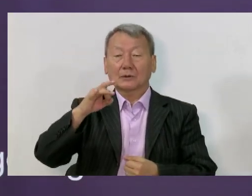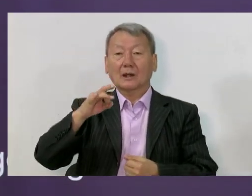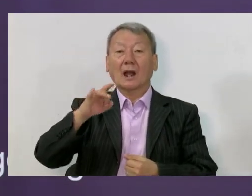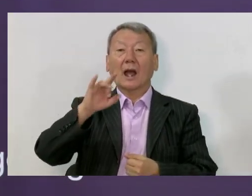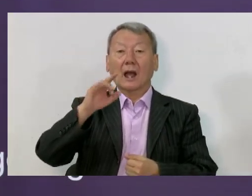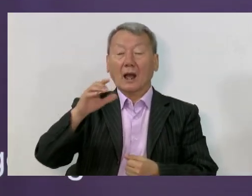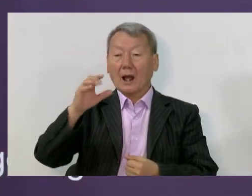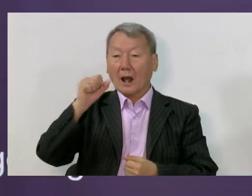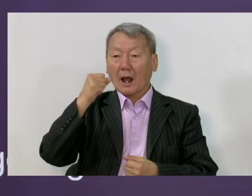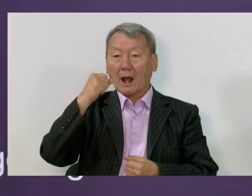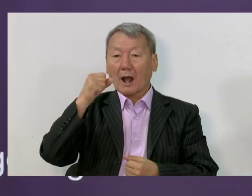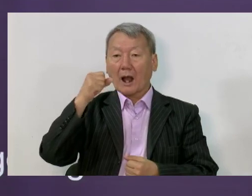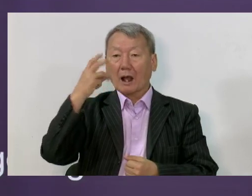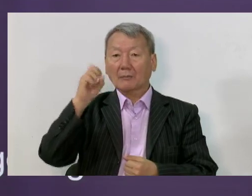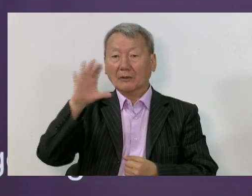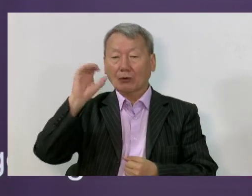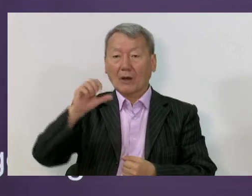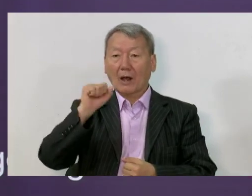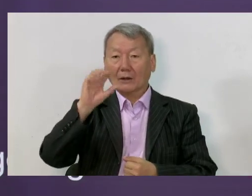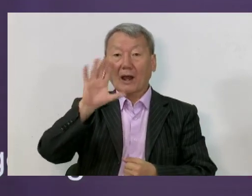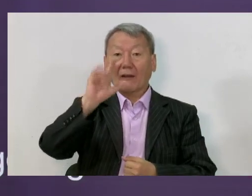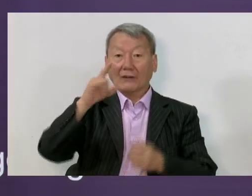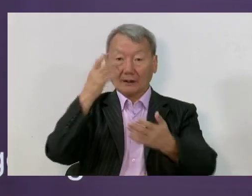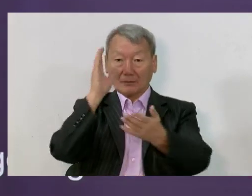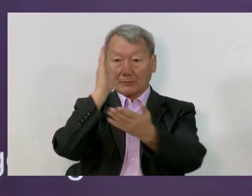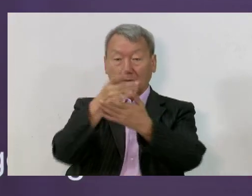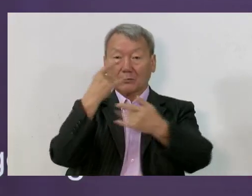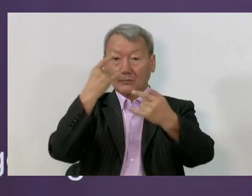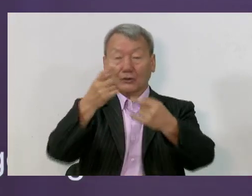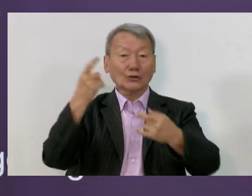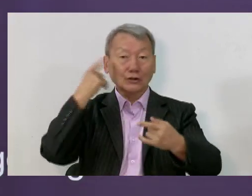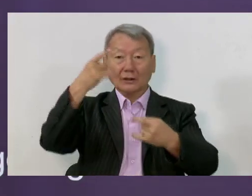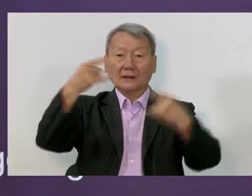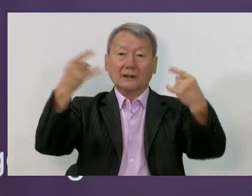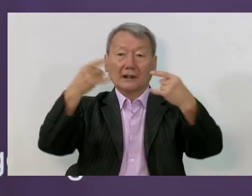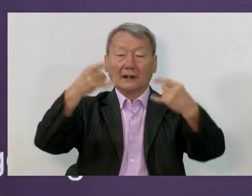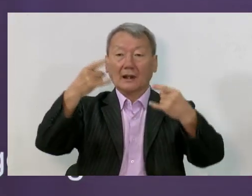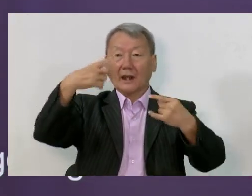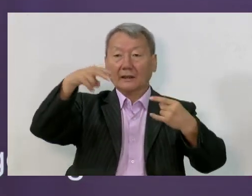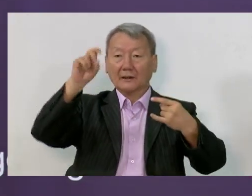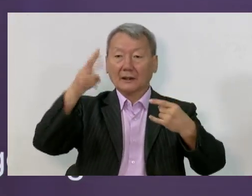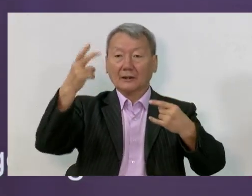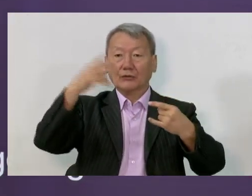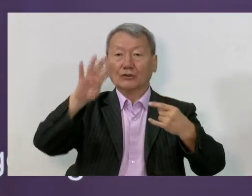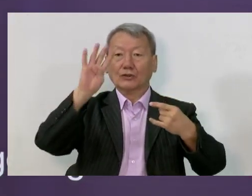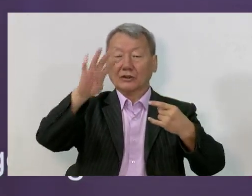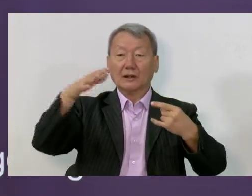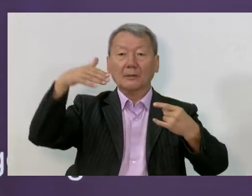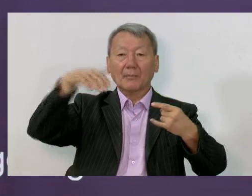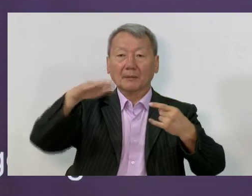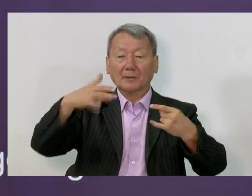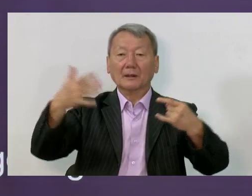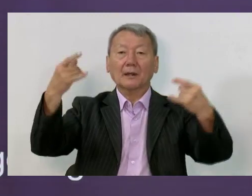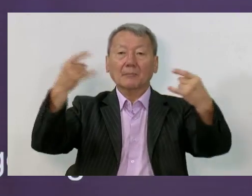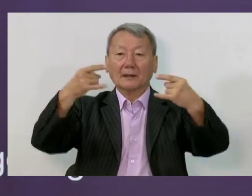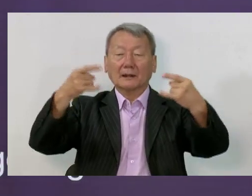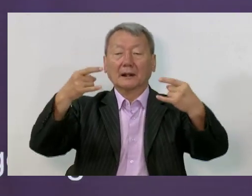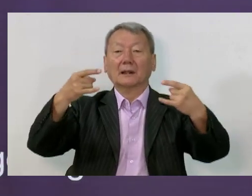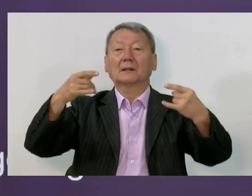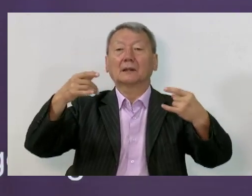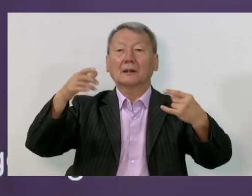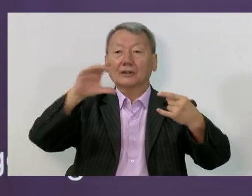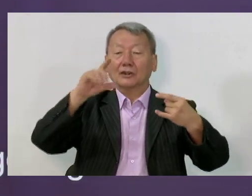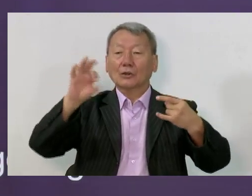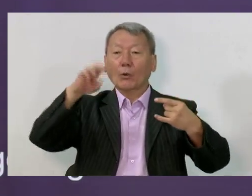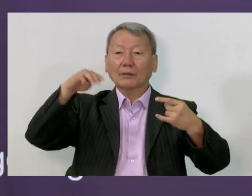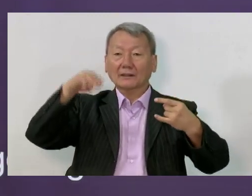республики Ахматова Айнура Бектургановна. О прямой эфир брифинга вы могли посмотреть и услышать на телеканалах ЛТР, КТРК, ЛАТО-24, Пирамида, Пятый канал,